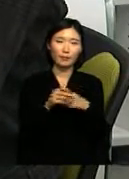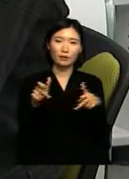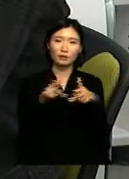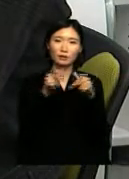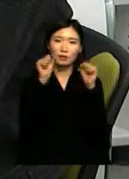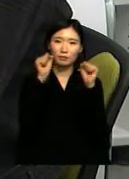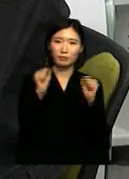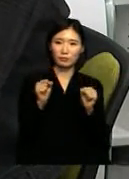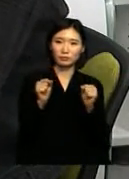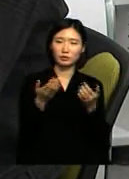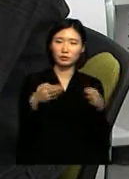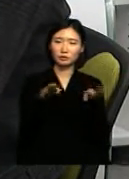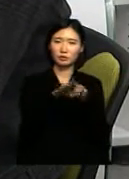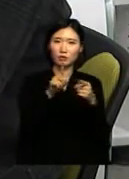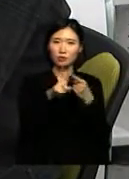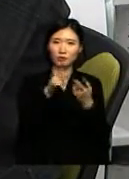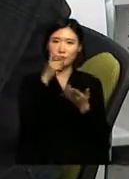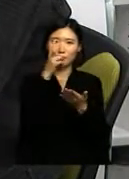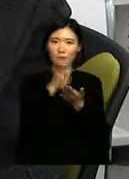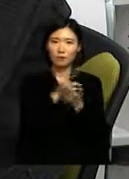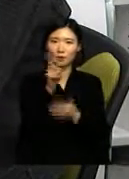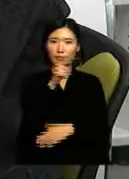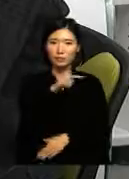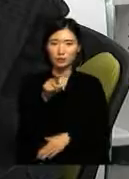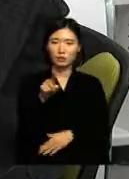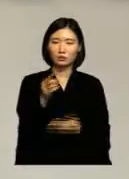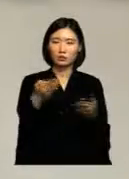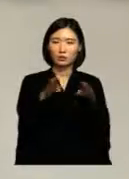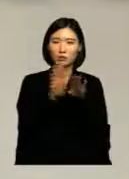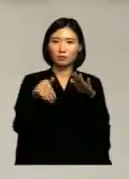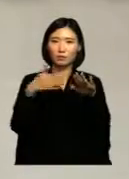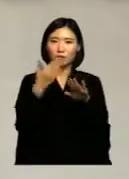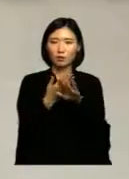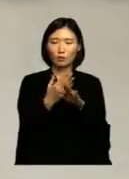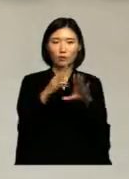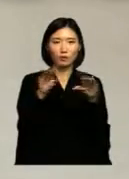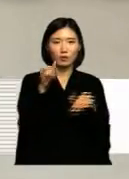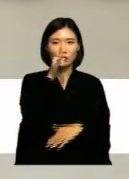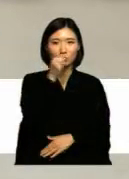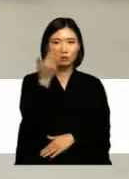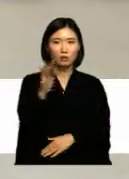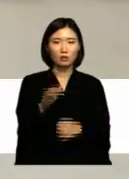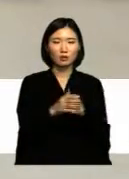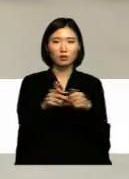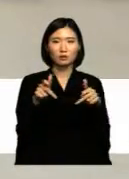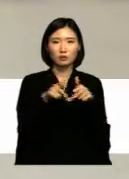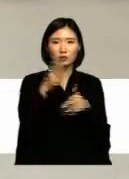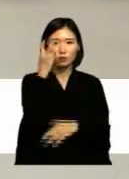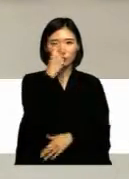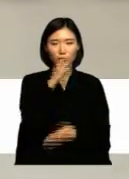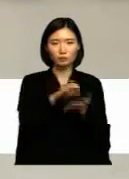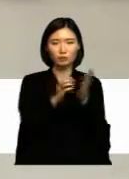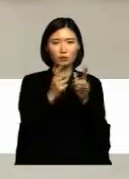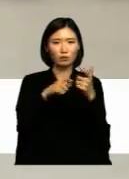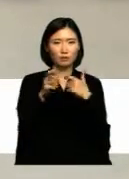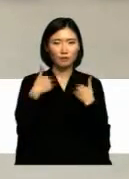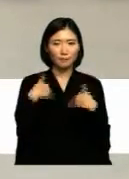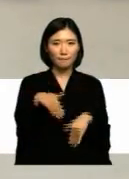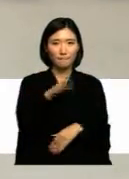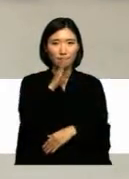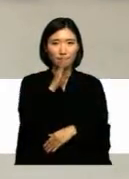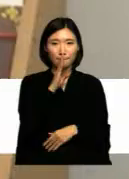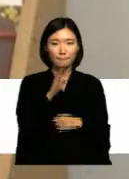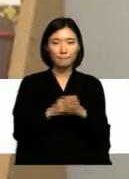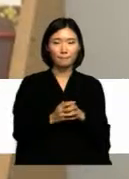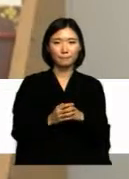거주 시설 같은 경우 이제 법인전환 기준 완화라든가 뭐 이런 문제들이 있는데 이 장애인 돌봄 분야는 더 취약한 것으로